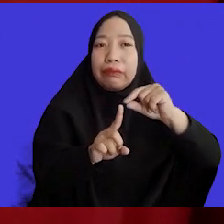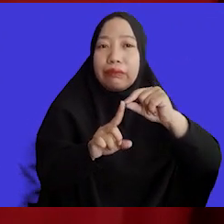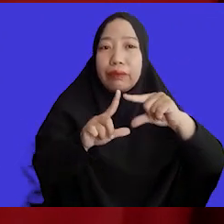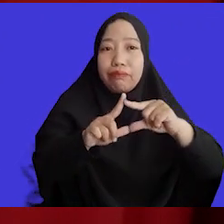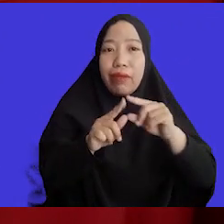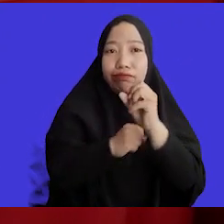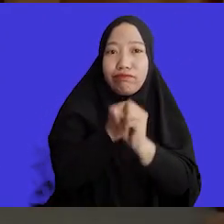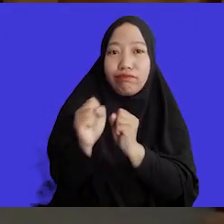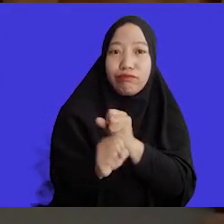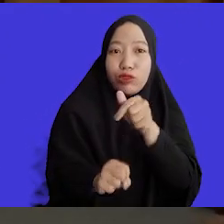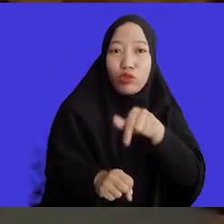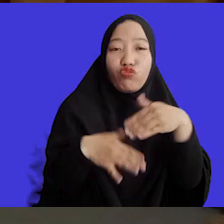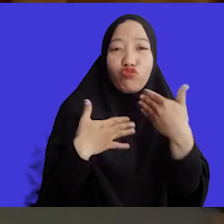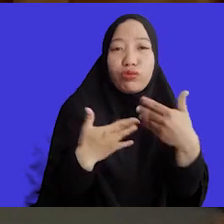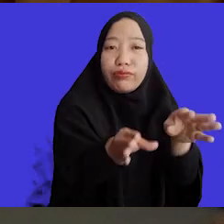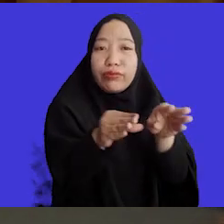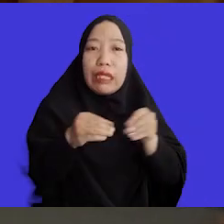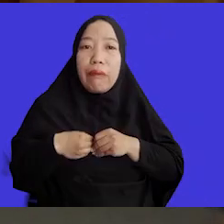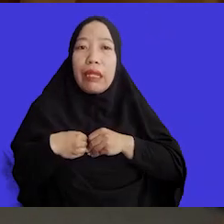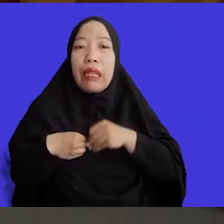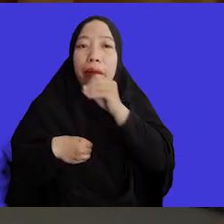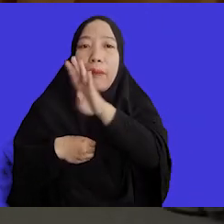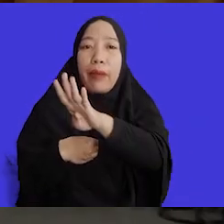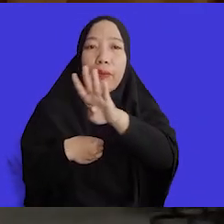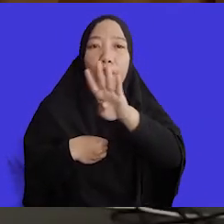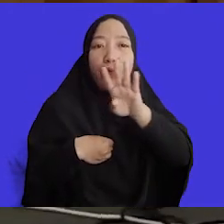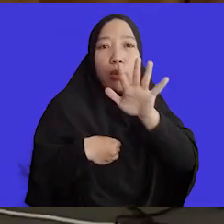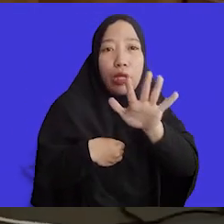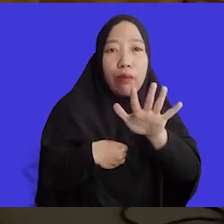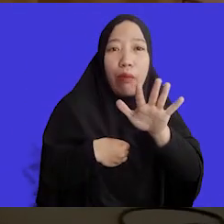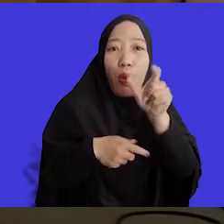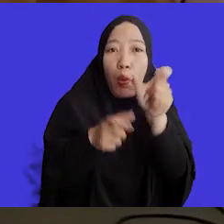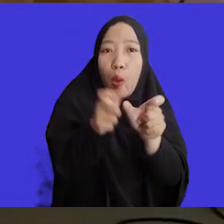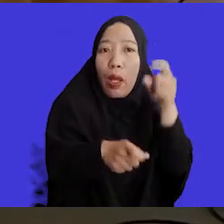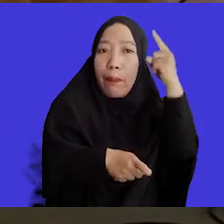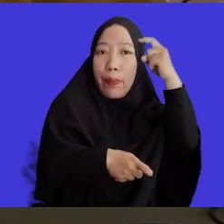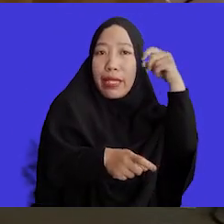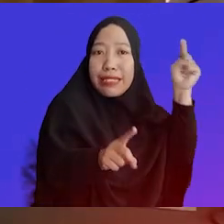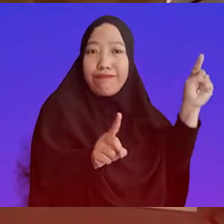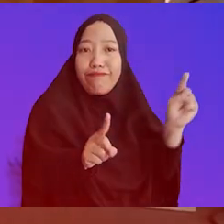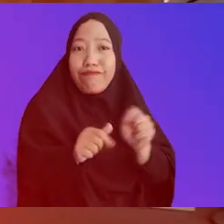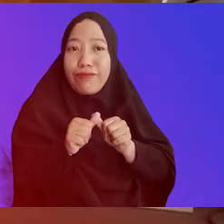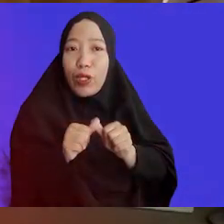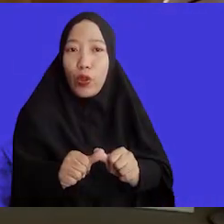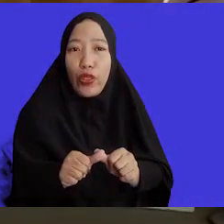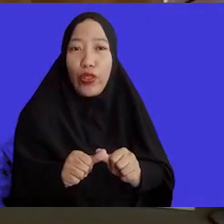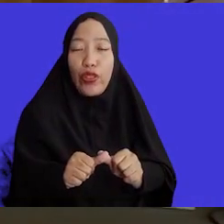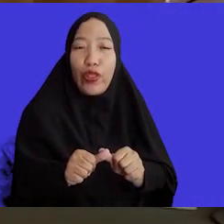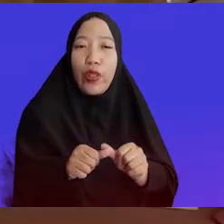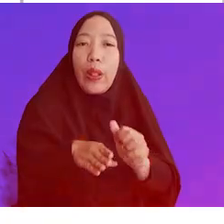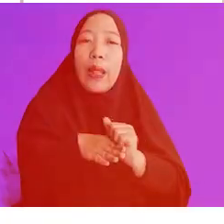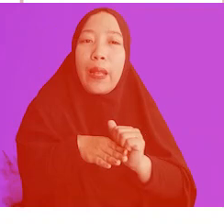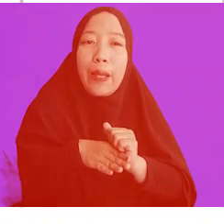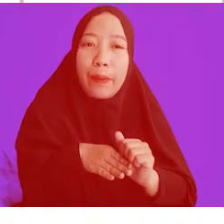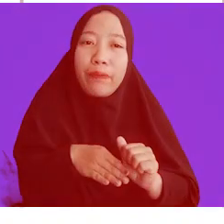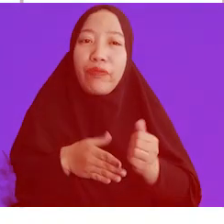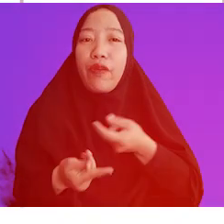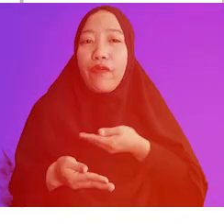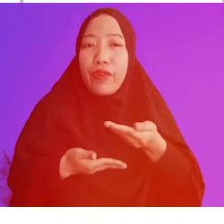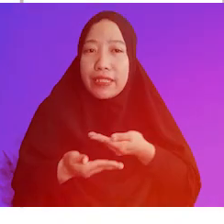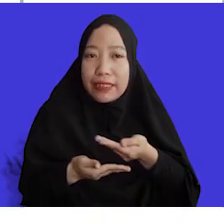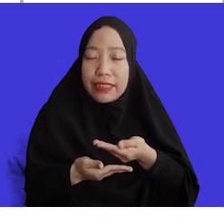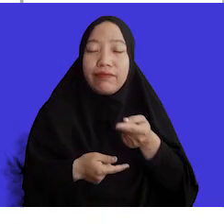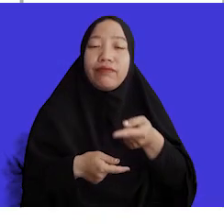ini sudah mencapai target, yaitu 45 pembelajar asing dan 5 lembaga yang terfasilitasi. Kantor